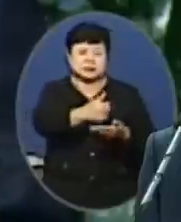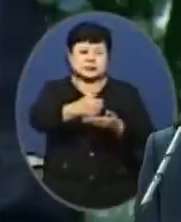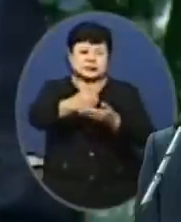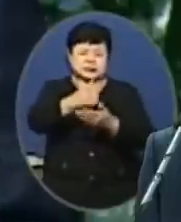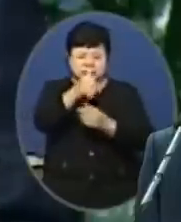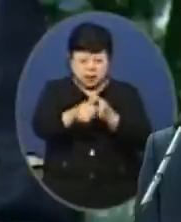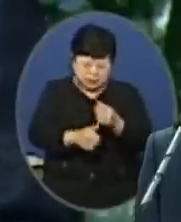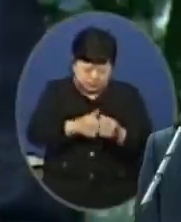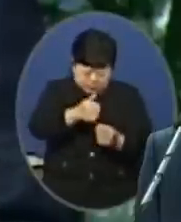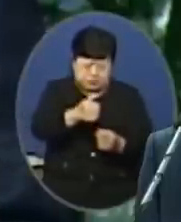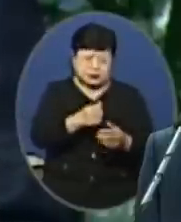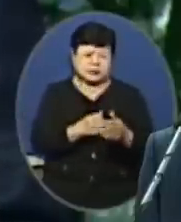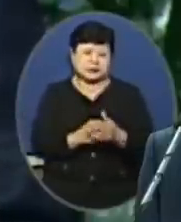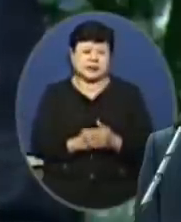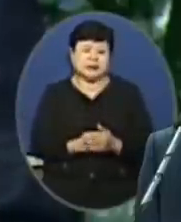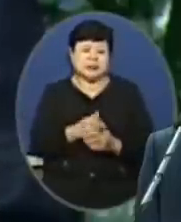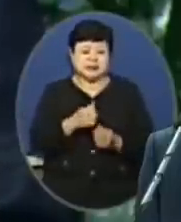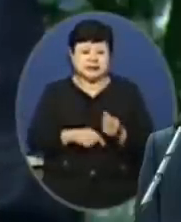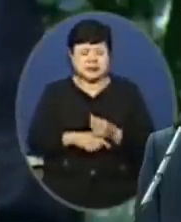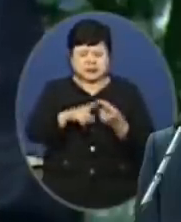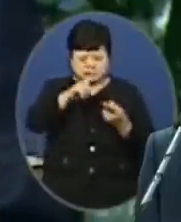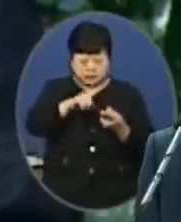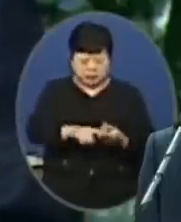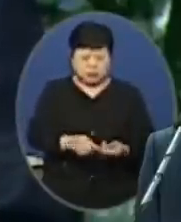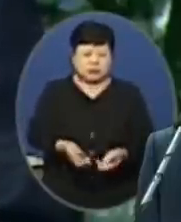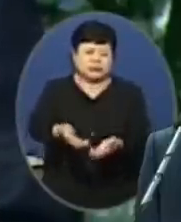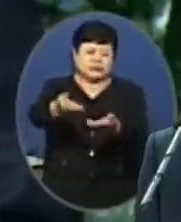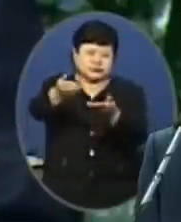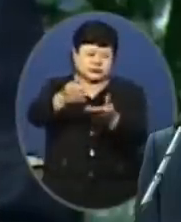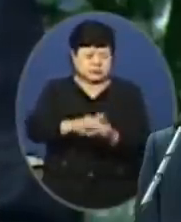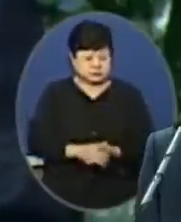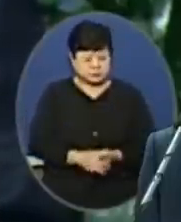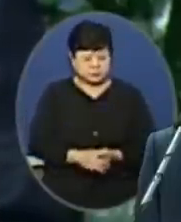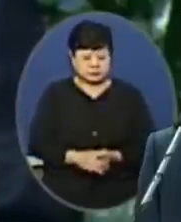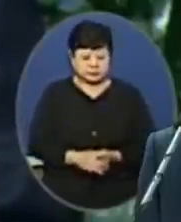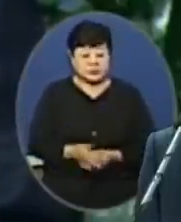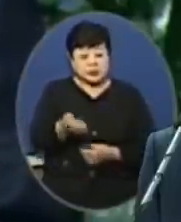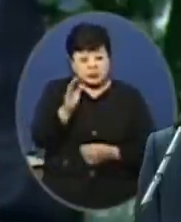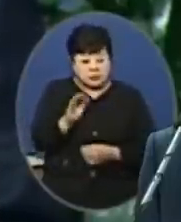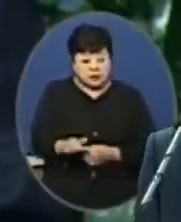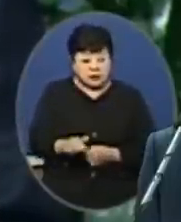데리고 가신이도 하나님이시니 하나님 뜻대로 하십시오. 그러나